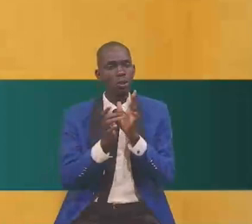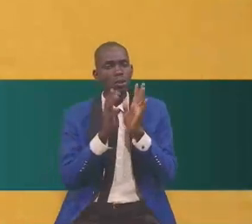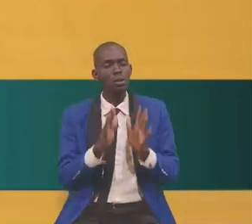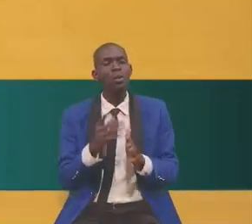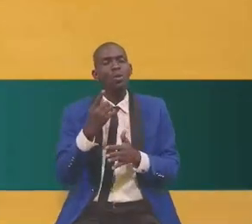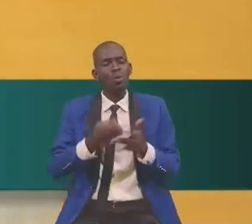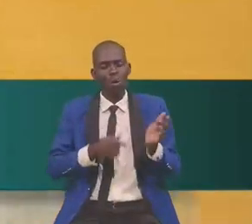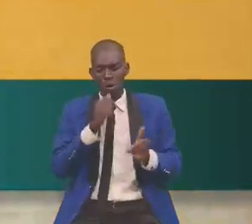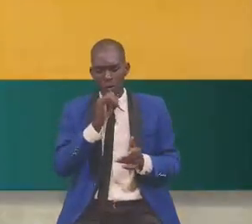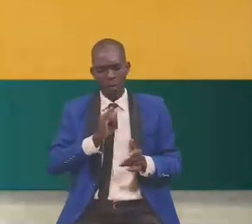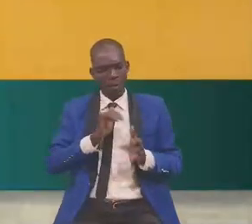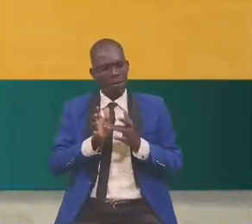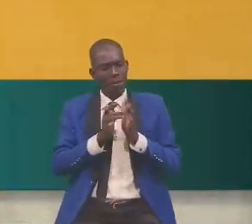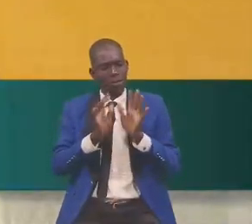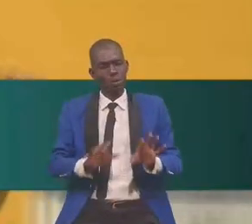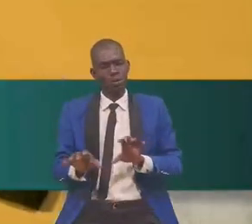chaque maison